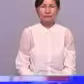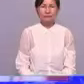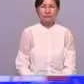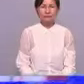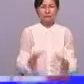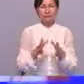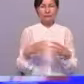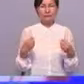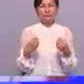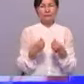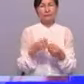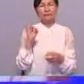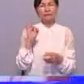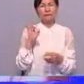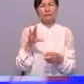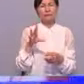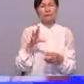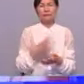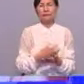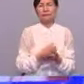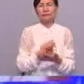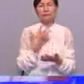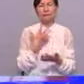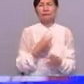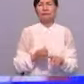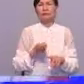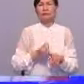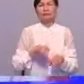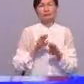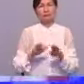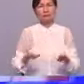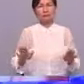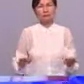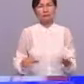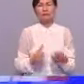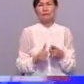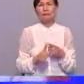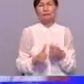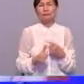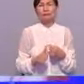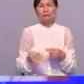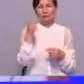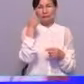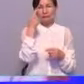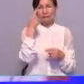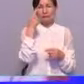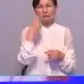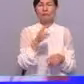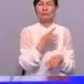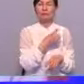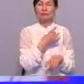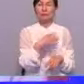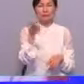Отбасының алтын діңгегі алаңсыз бүлдіршіндер. Көзімнің ағы мен қарасындай. Арыс қаласында осындай атаумен егіз және үшемдерге